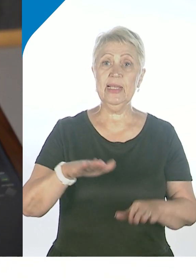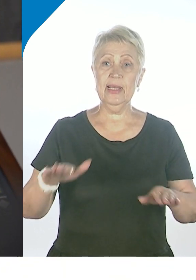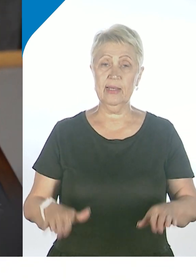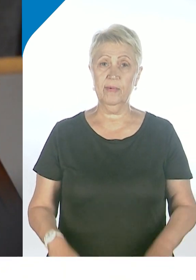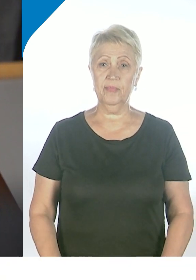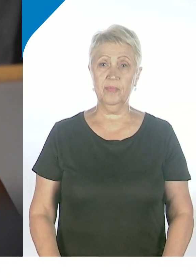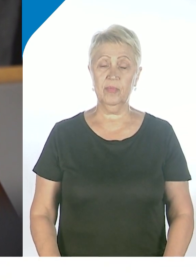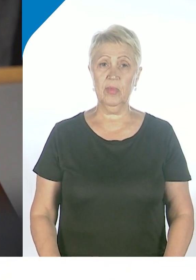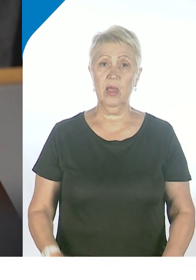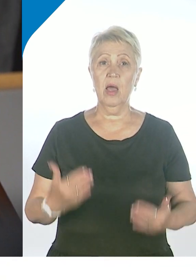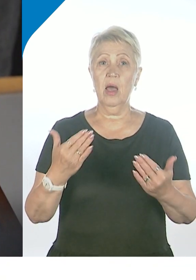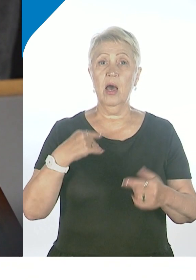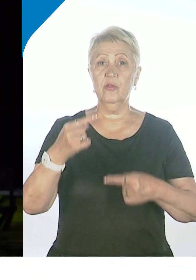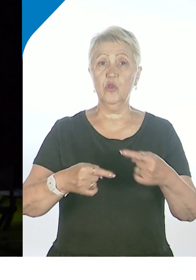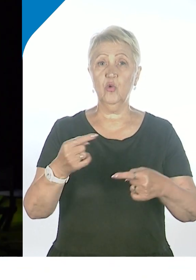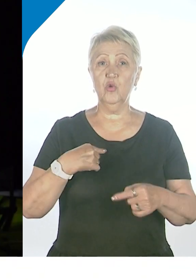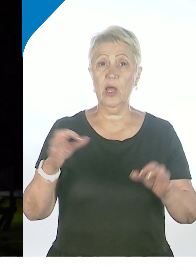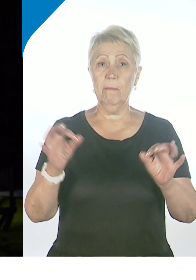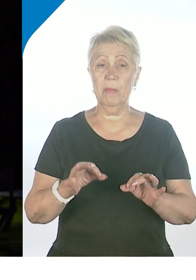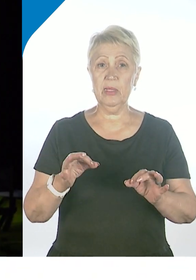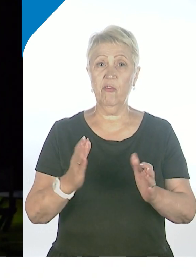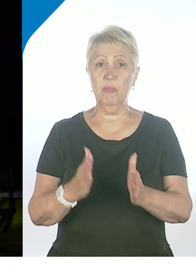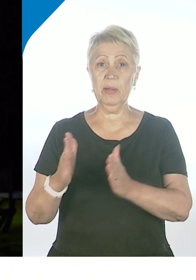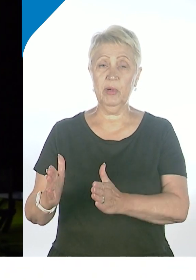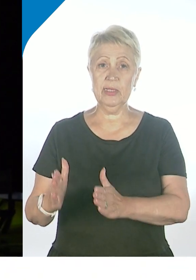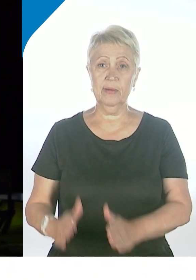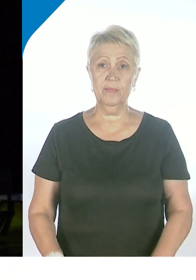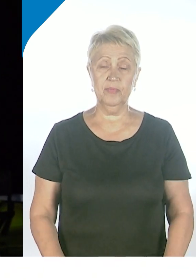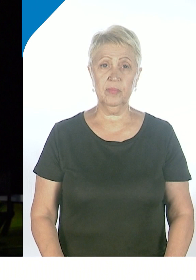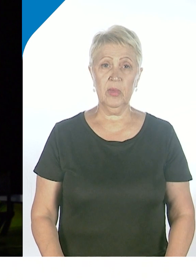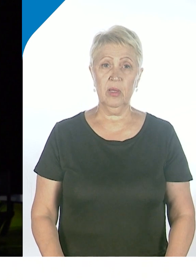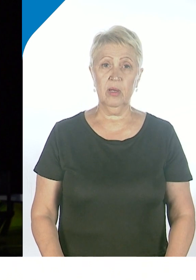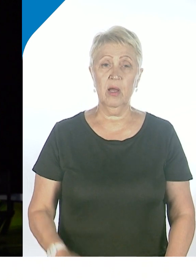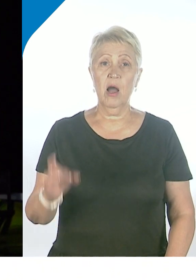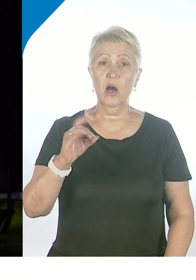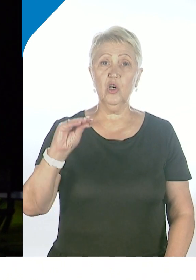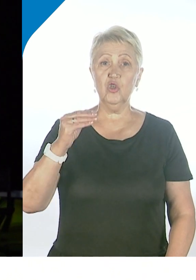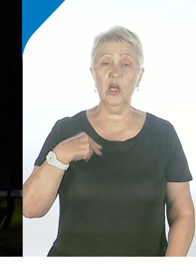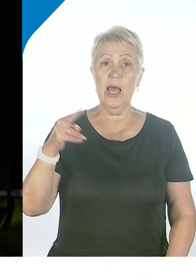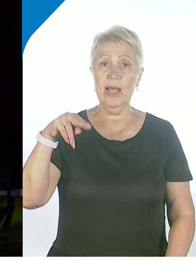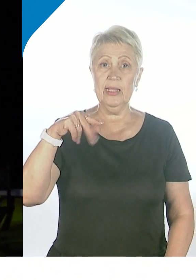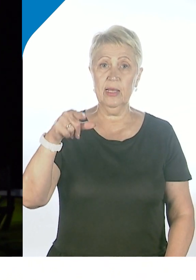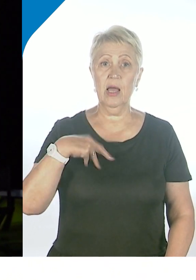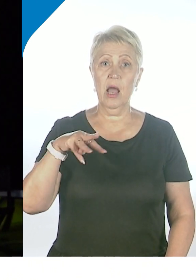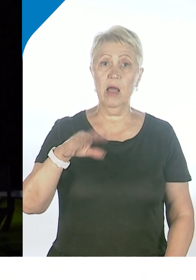У нас на текущий момент в процессе договоренности это РЖД. Также